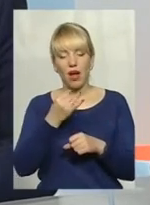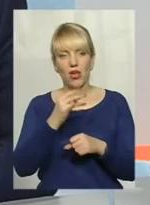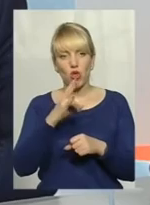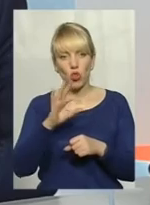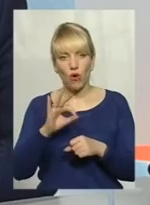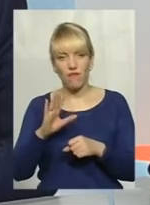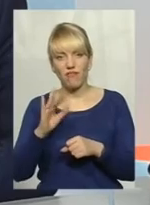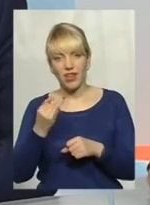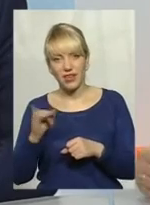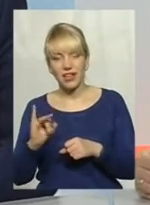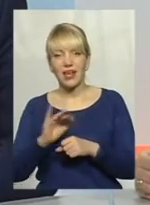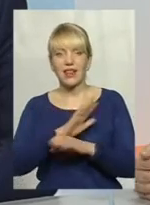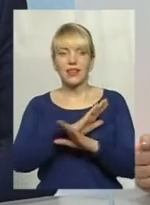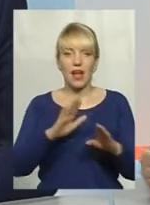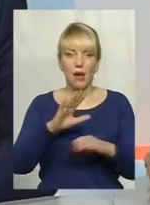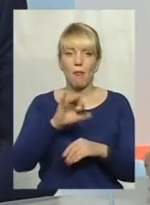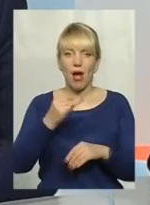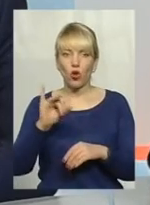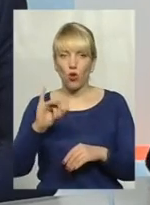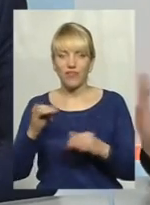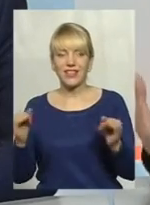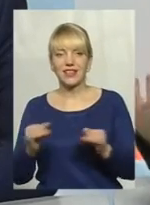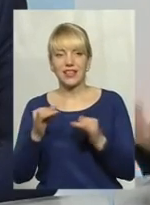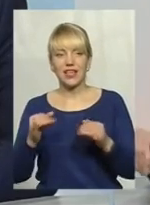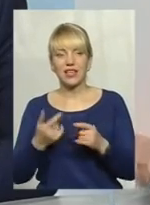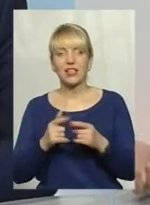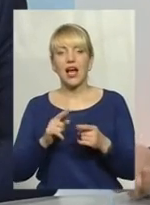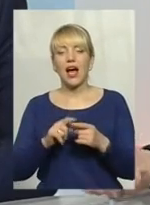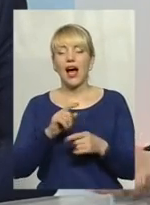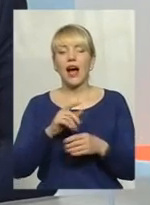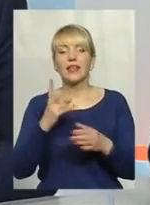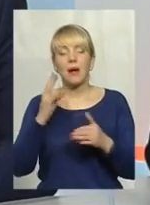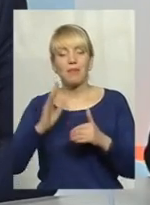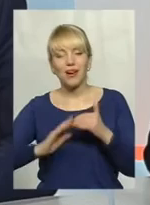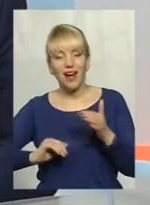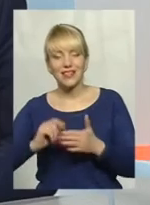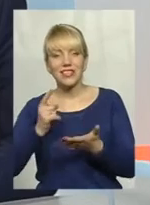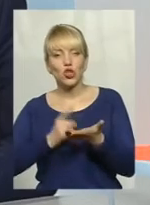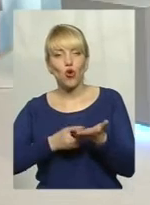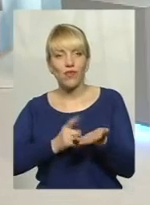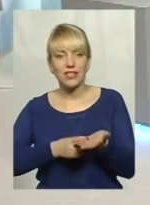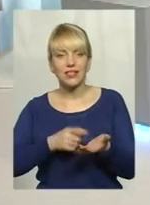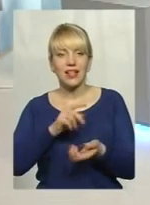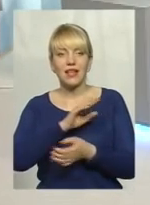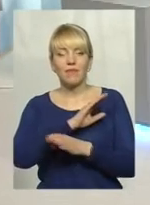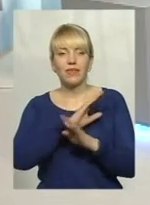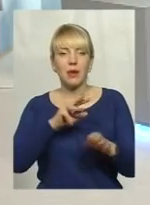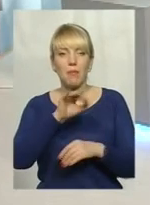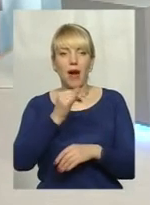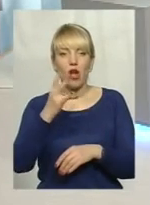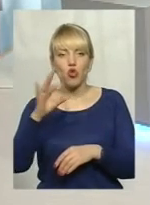майновий інтерес. Але на практиці довести немайнову складову надзвичайно складно, і це є